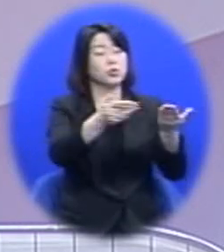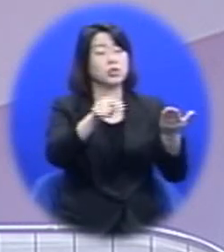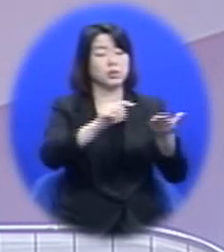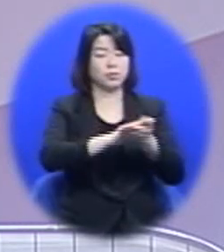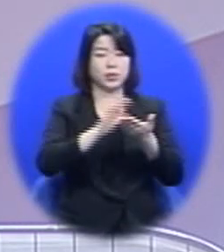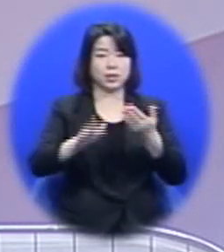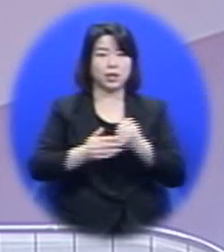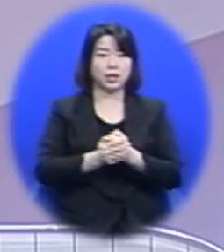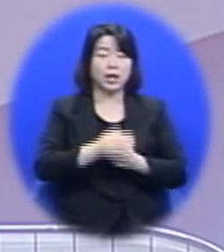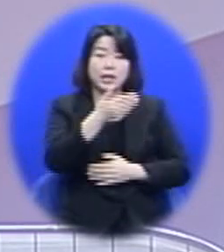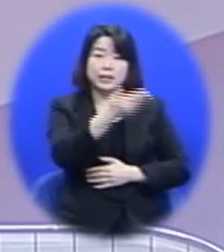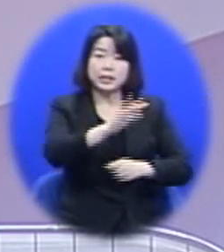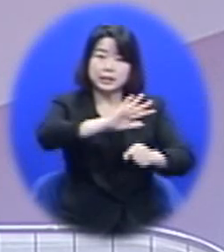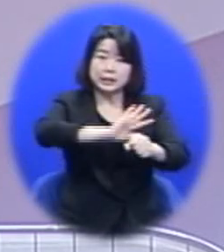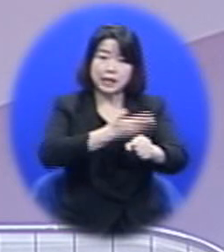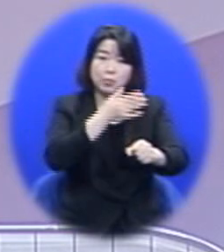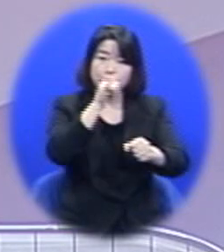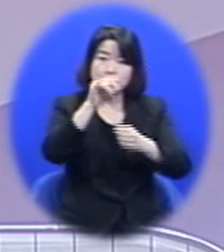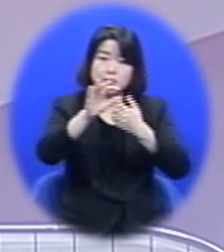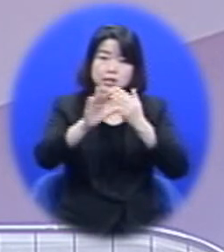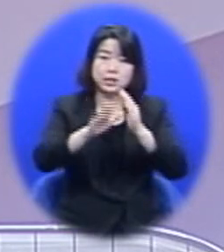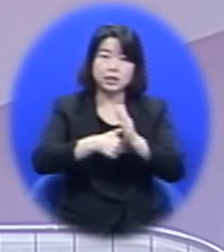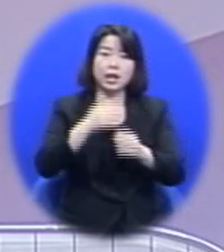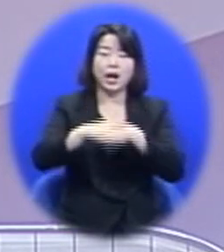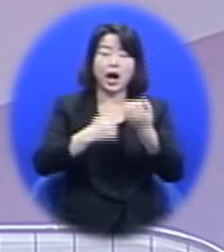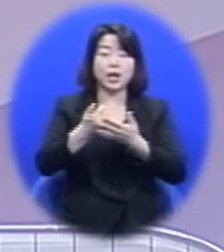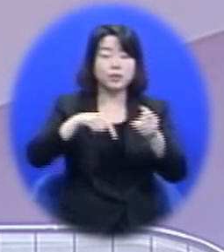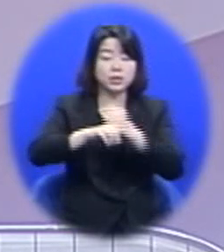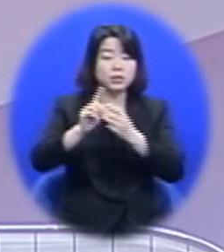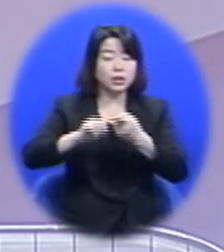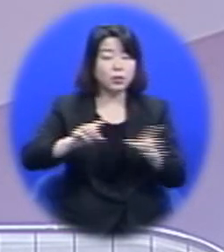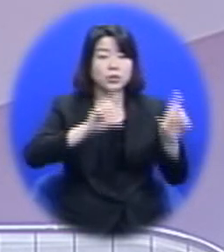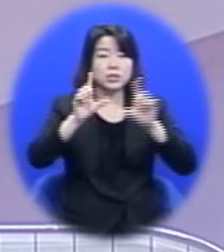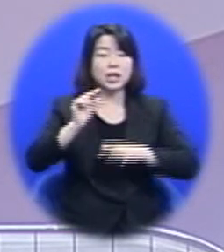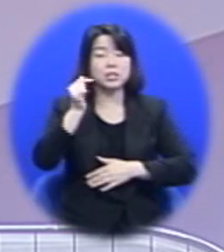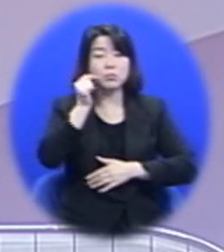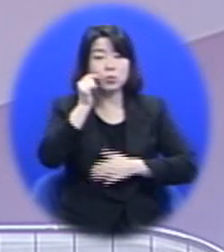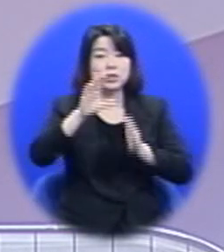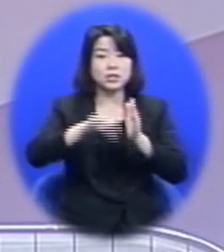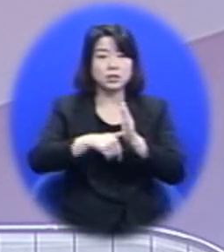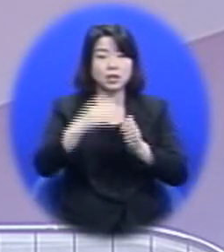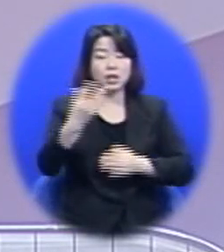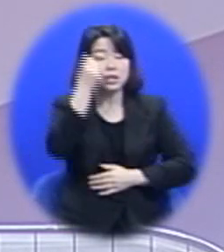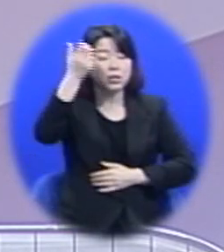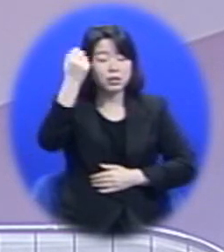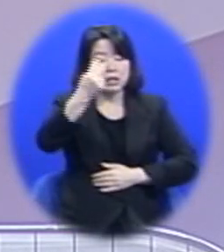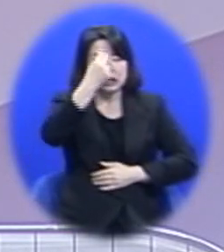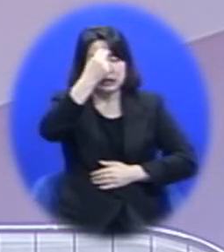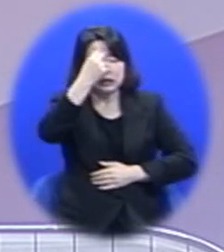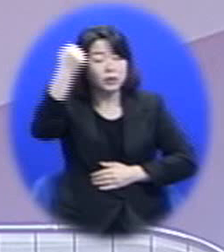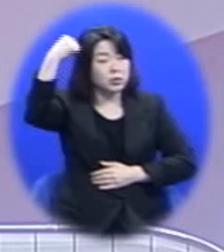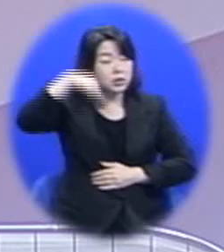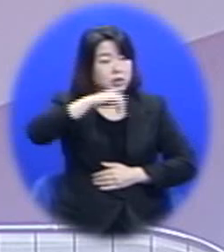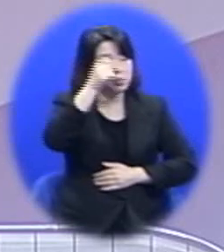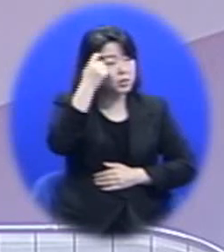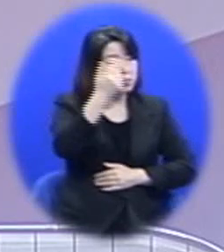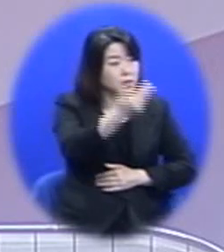당신은 잘못했을 때 하나님 뜻대로 살지 못했을 때 성령의 근심을 느끼십니까?